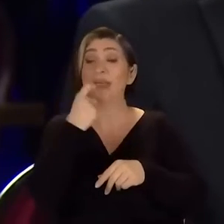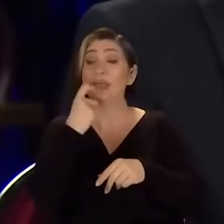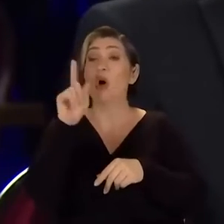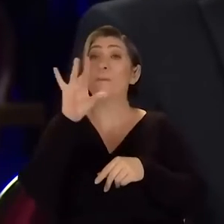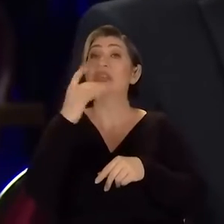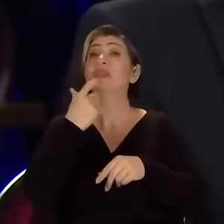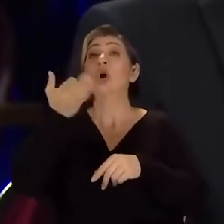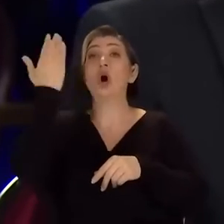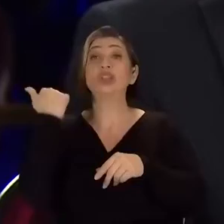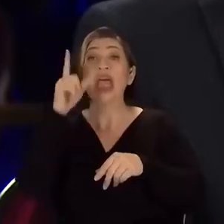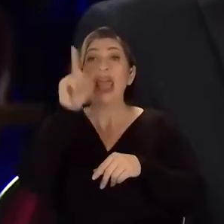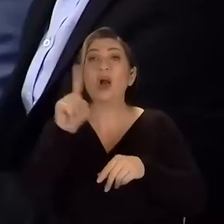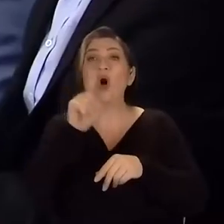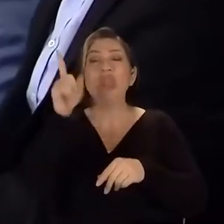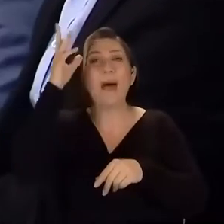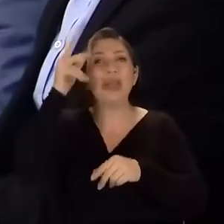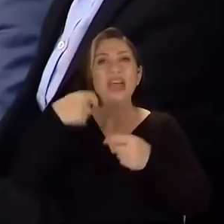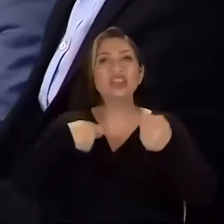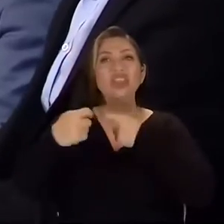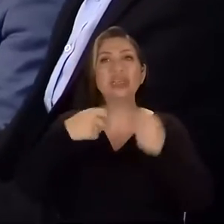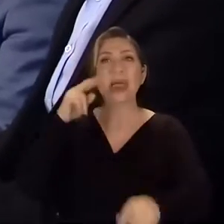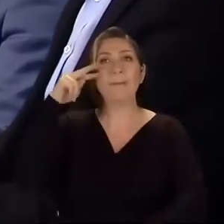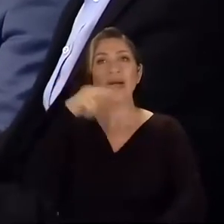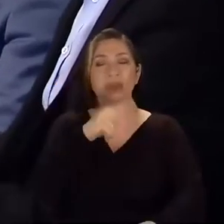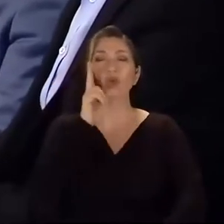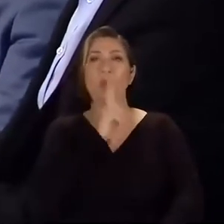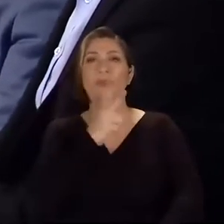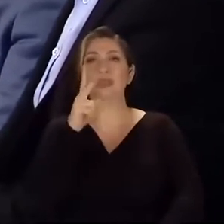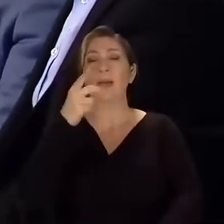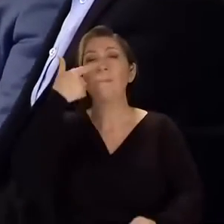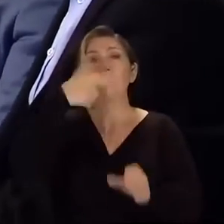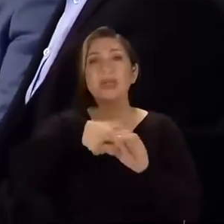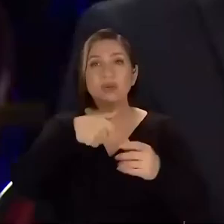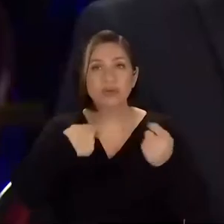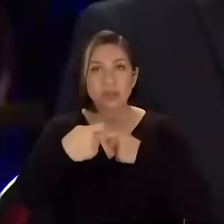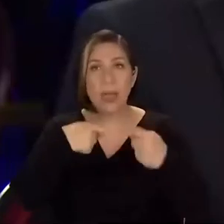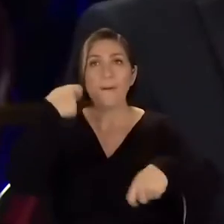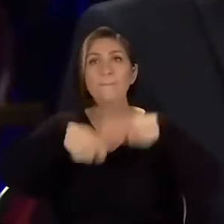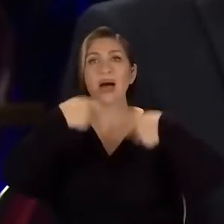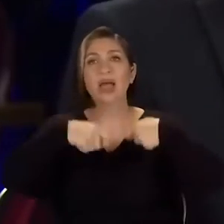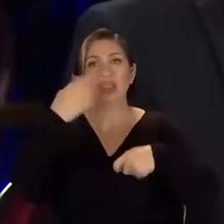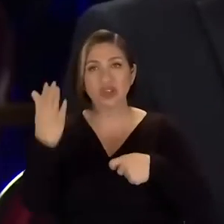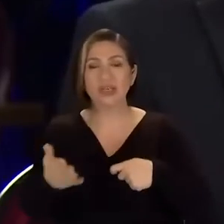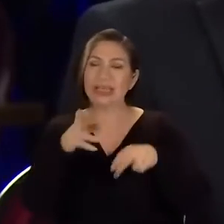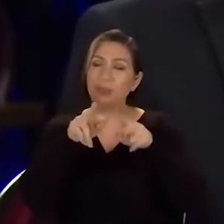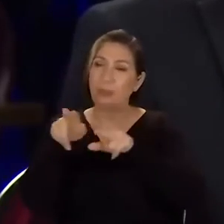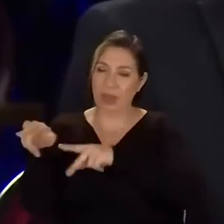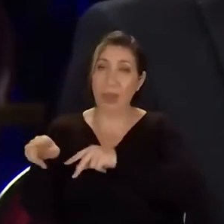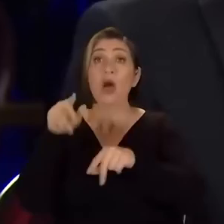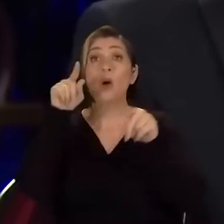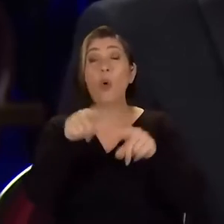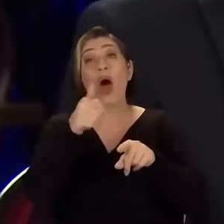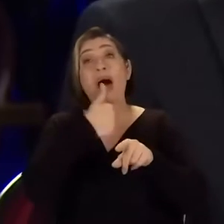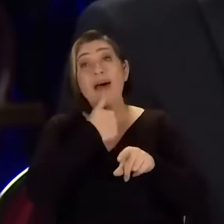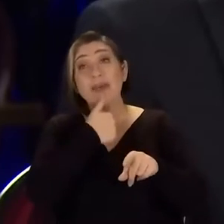yıl, 15 yıl önceki ilk 10 Amerikan şirketine baktığınızda da gözükür. Petrol şirketleri, işte bankacılık sektörü aynen. vesaire. Bu